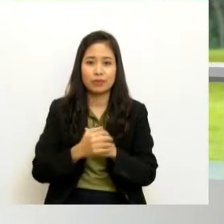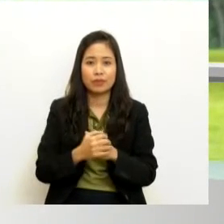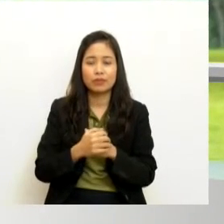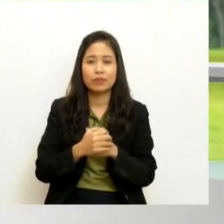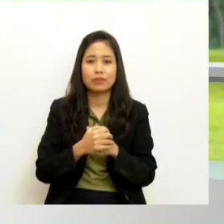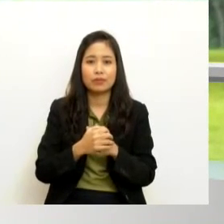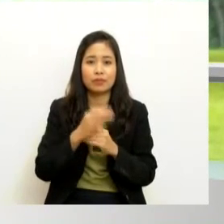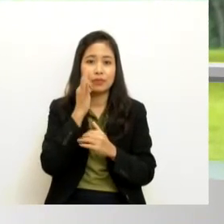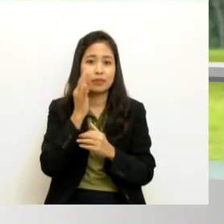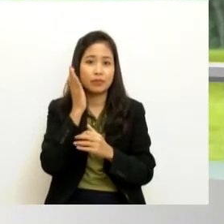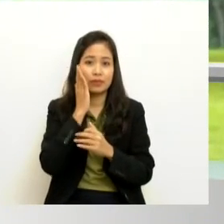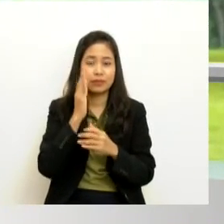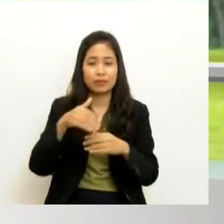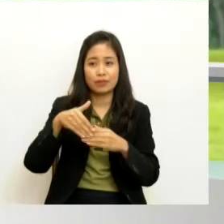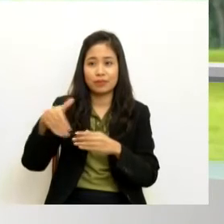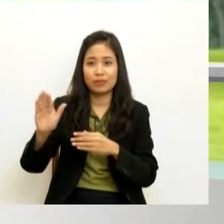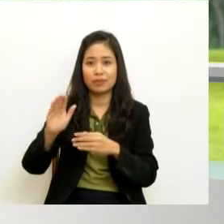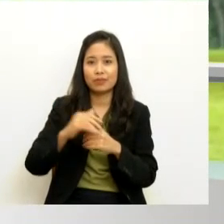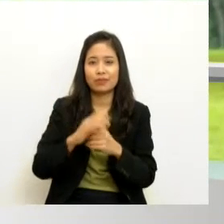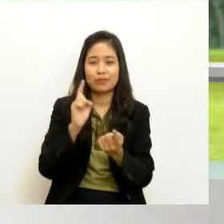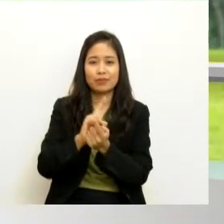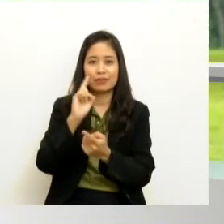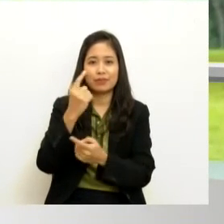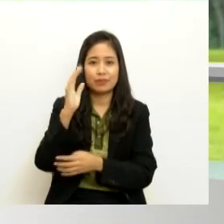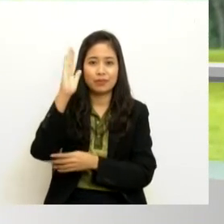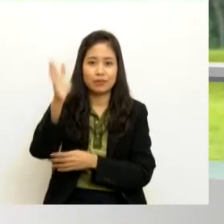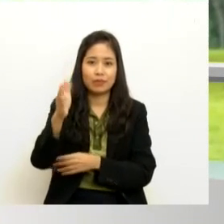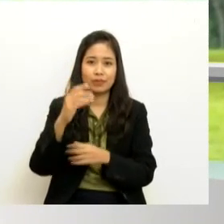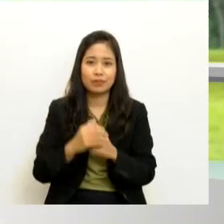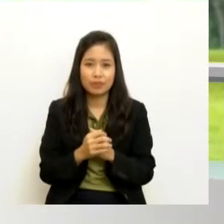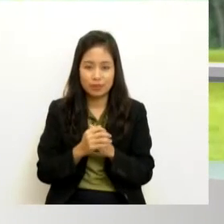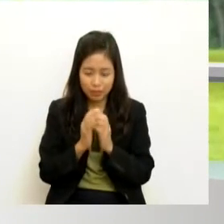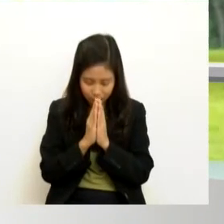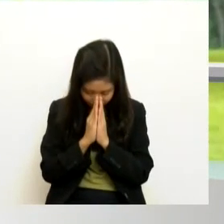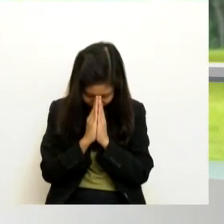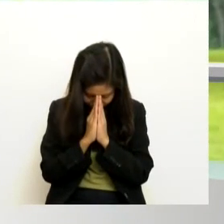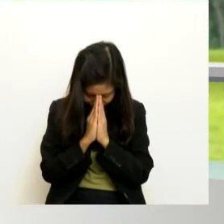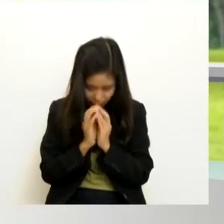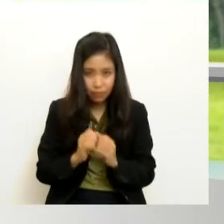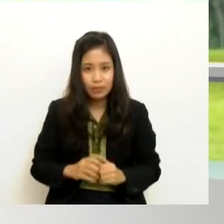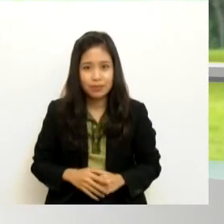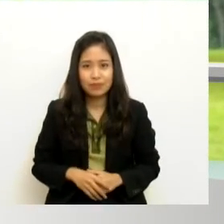ามือและดิฉันสุวิมลอินทรีย์ต้องลากันไปก่อนพบกันใหม่สัปดาห์หน้าสวัสดีค่ะ